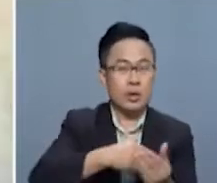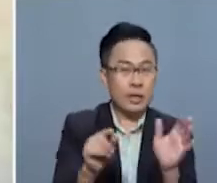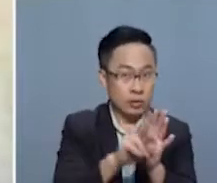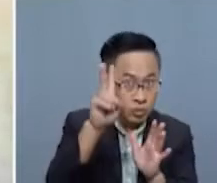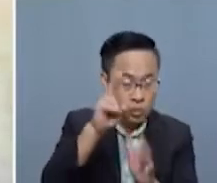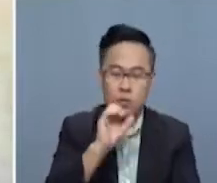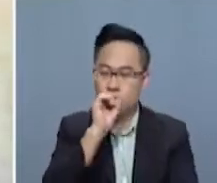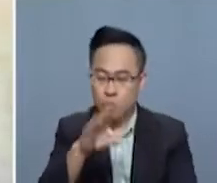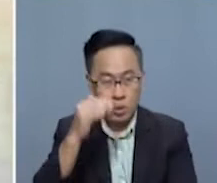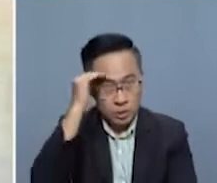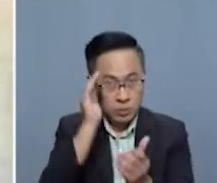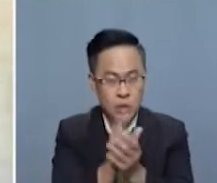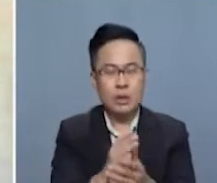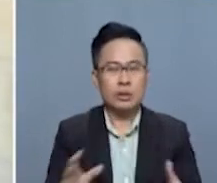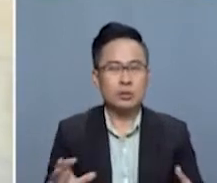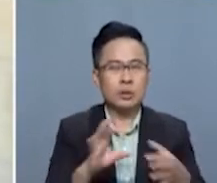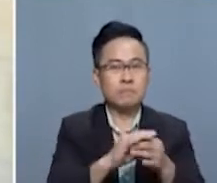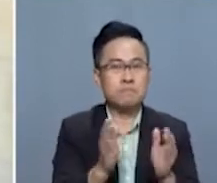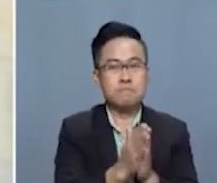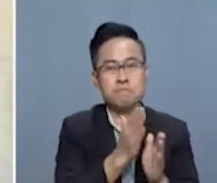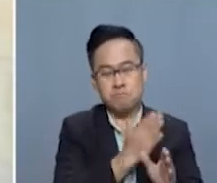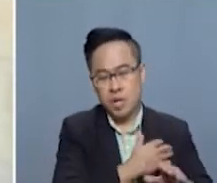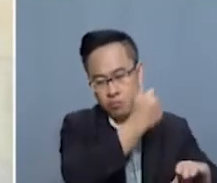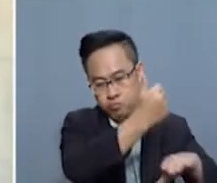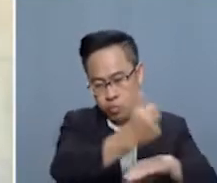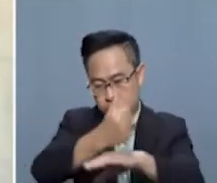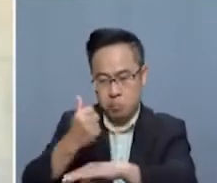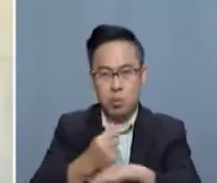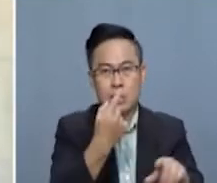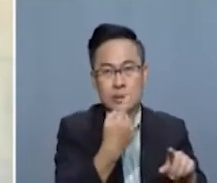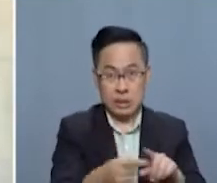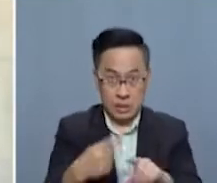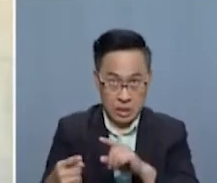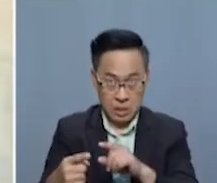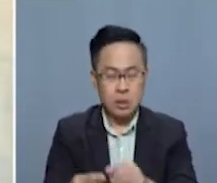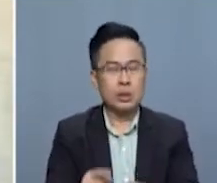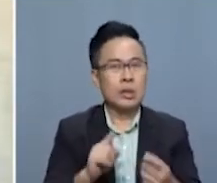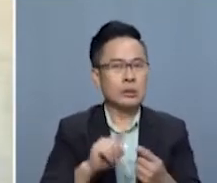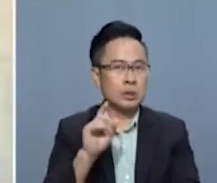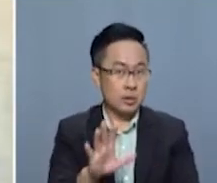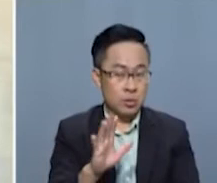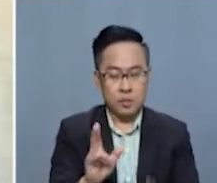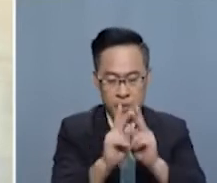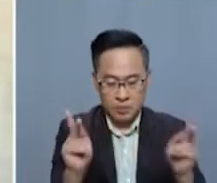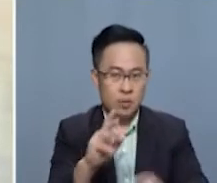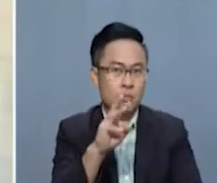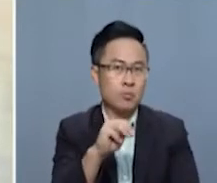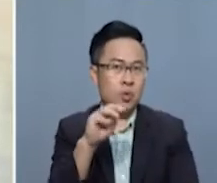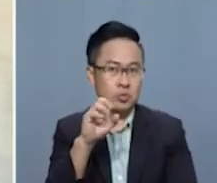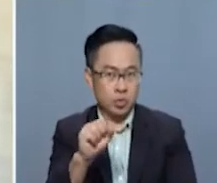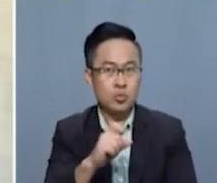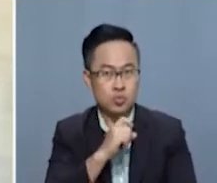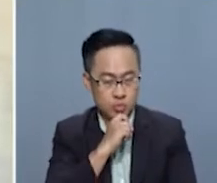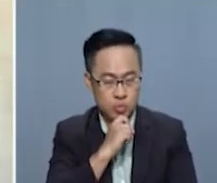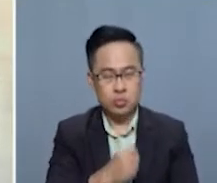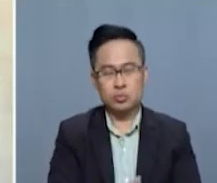นั้นก็มีการกล่าวหานะคะกล่าวโทษพระชั้นผู้ใหญ่ระดับรองสมเด็จนะคะรวมทั้งเป็นกรรมการในมหาเถรสมาคมเข้า